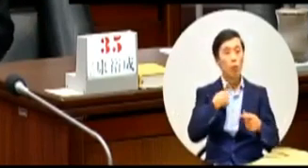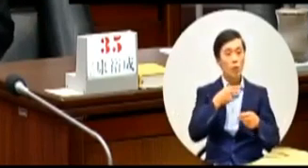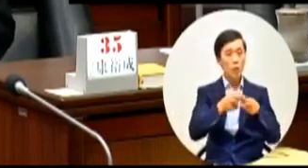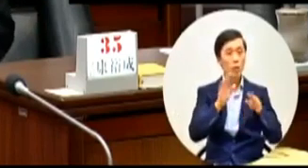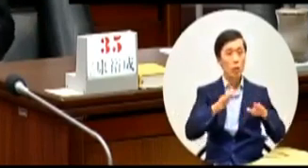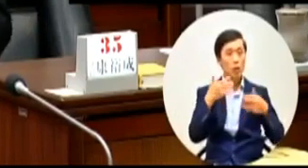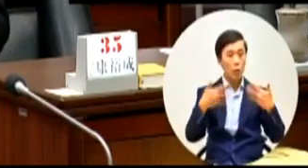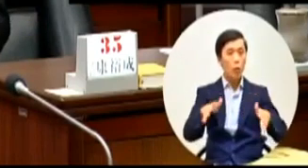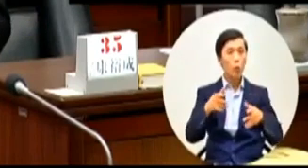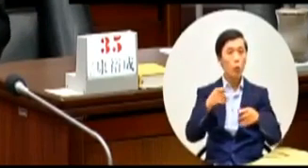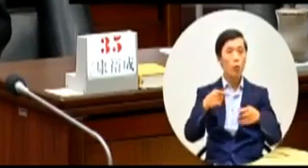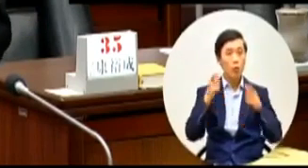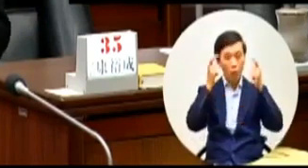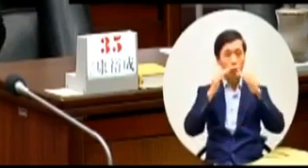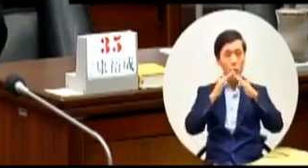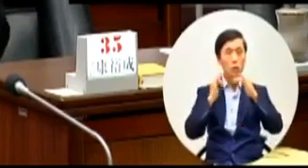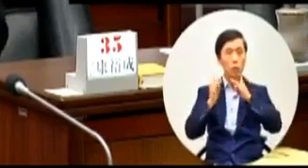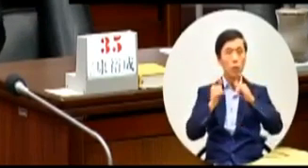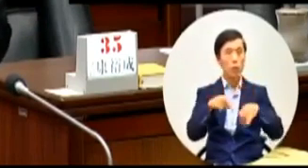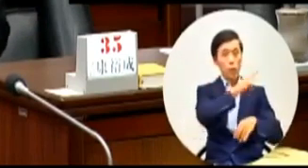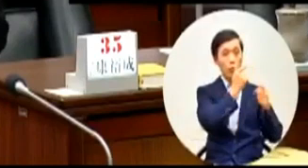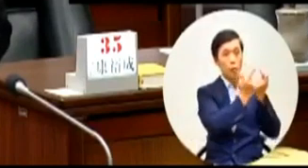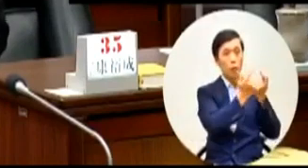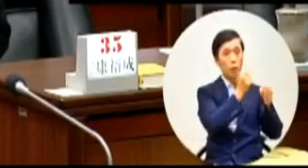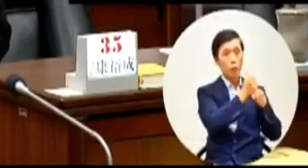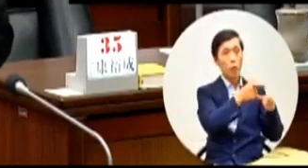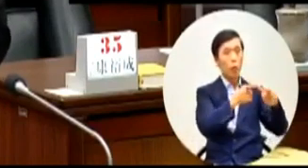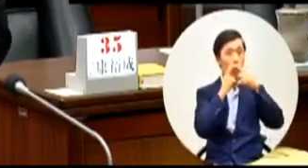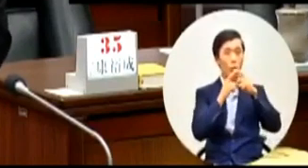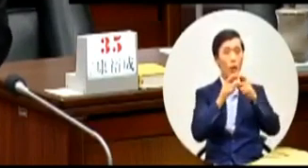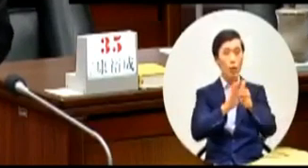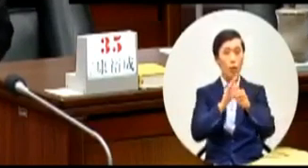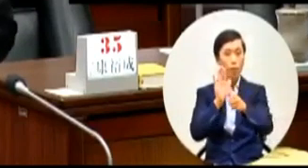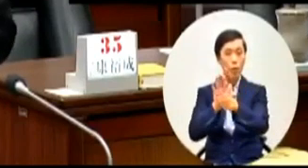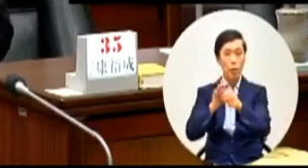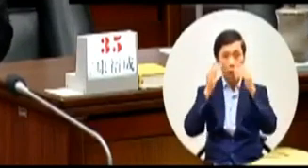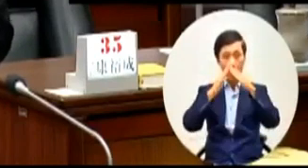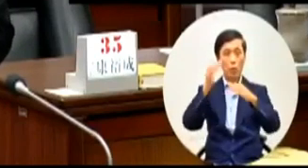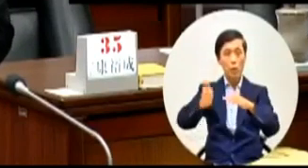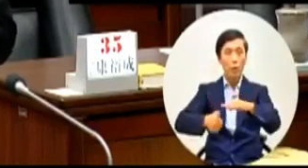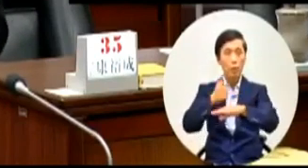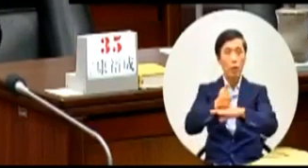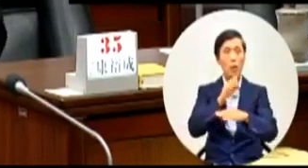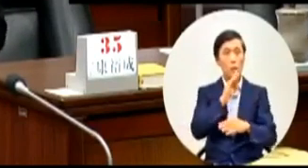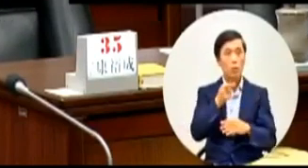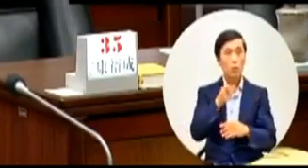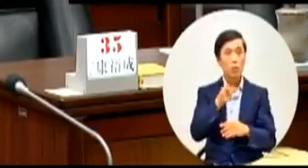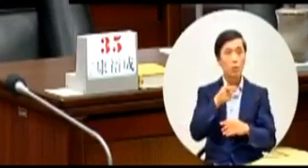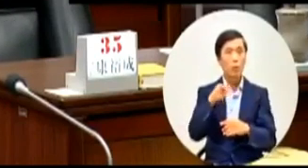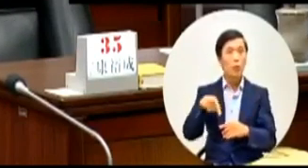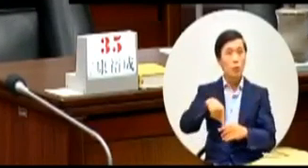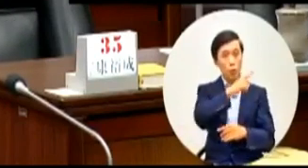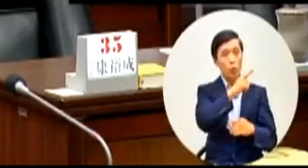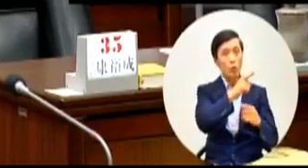个问题所以北漂会不会变成以后在北部栖息，变成北七的这个北部栖息北漂青年